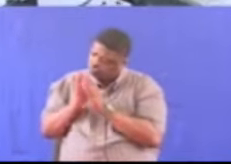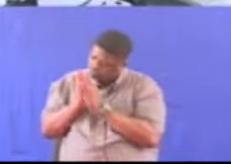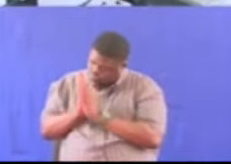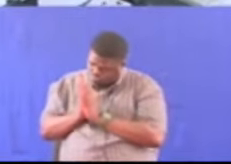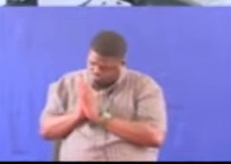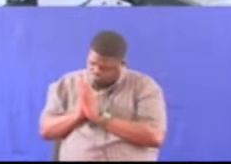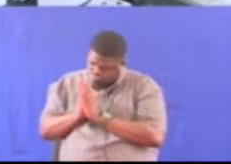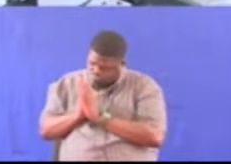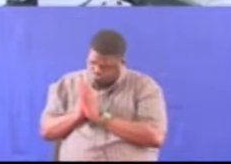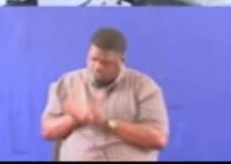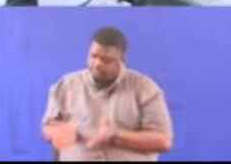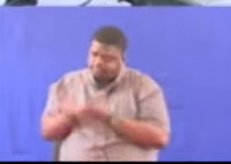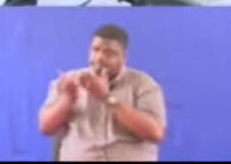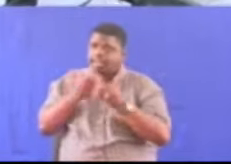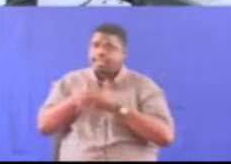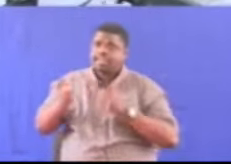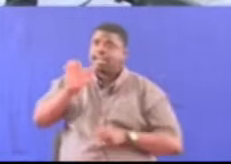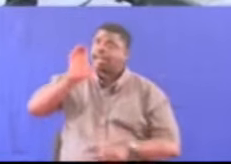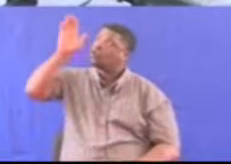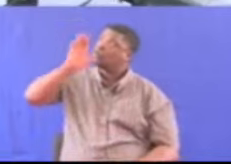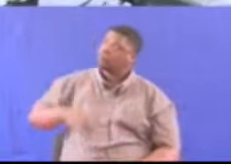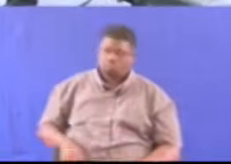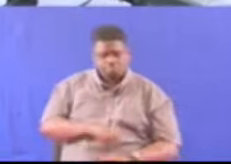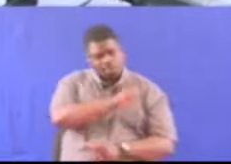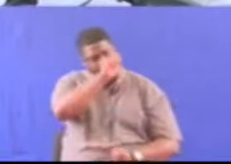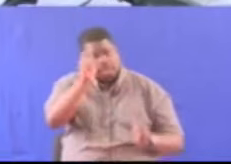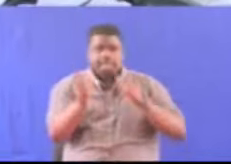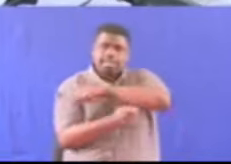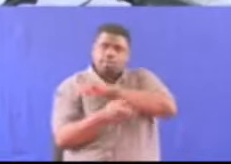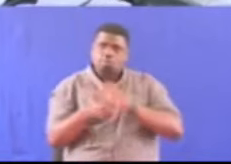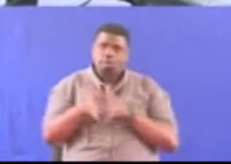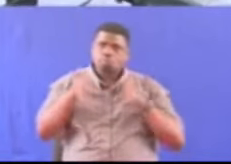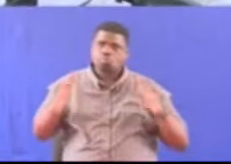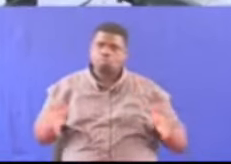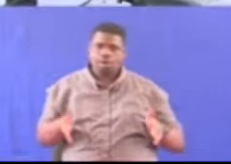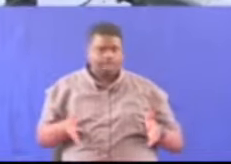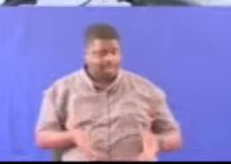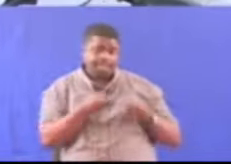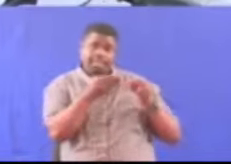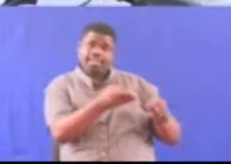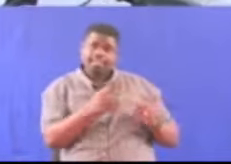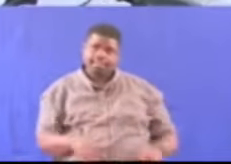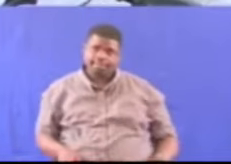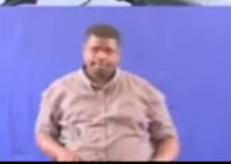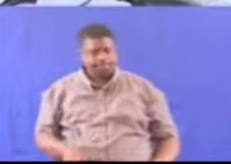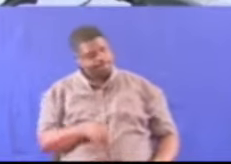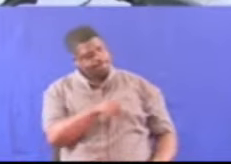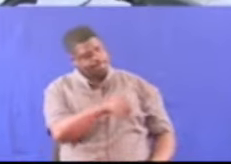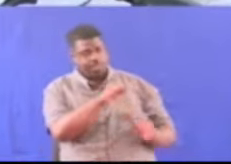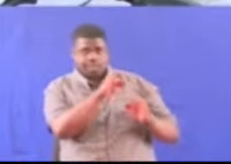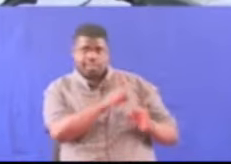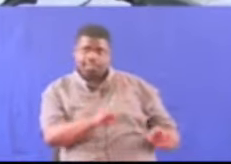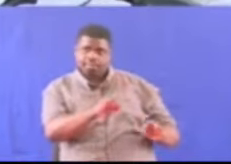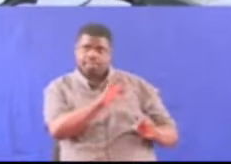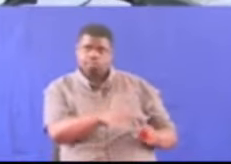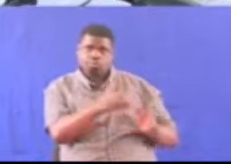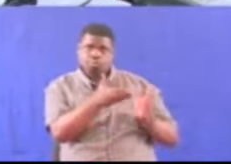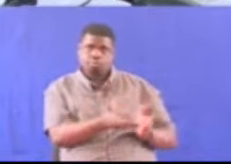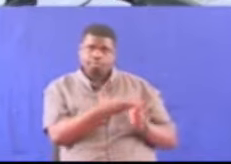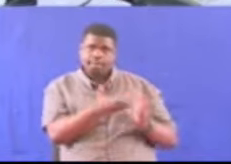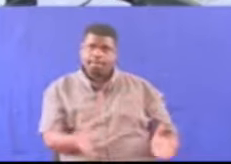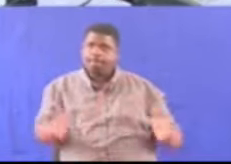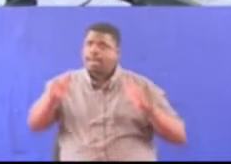jina lako. Alete mabadiliko makubwa yanayotazamiwa. Neema yako iwe juu yake. Tunamwombea